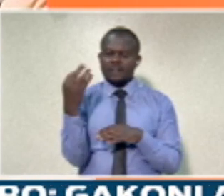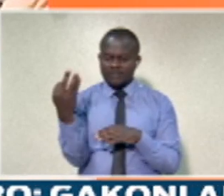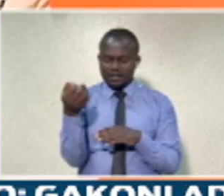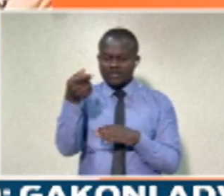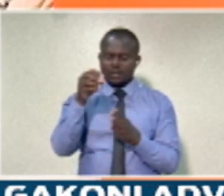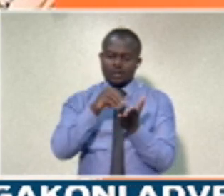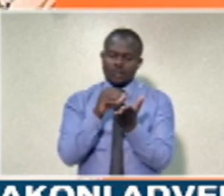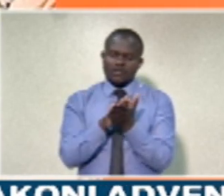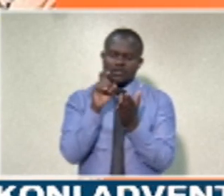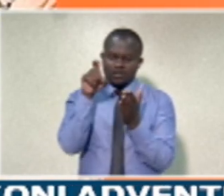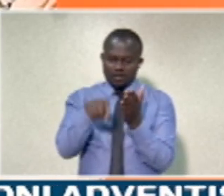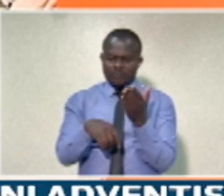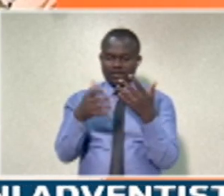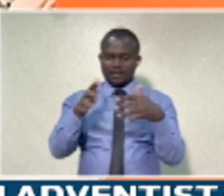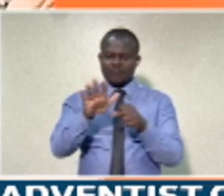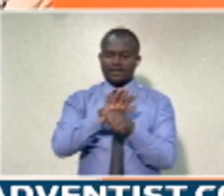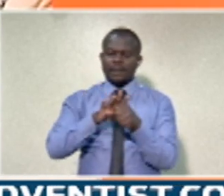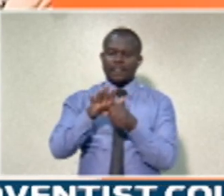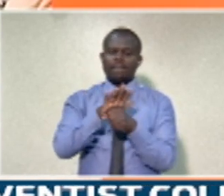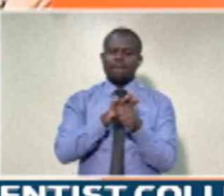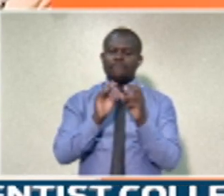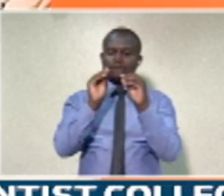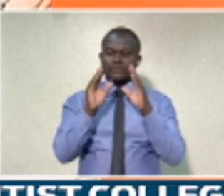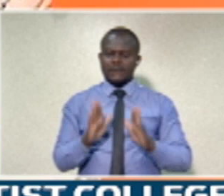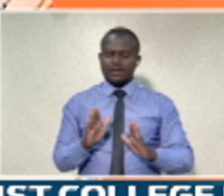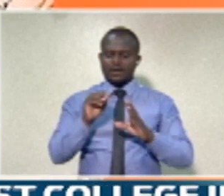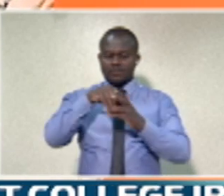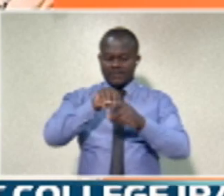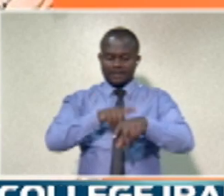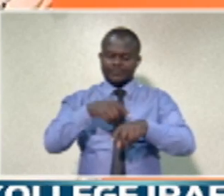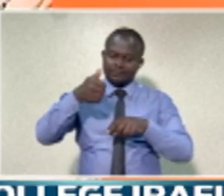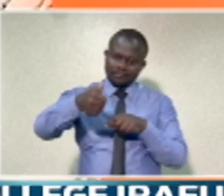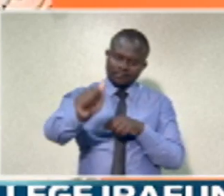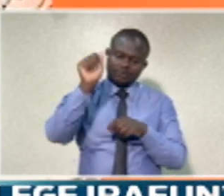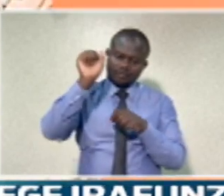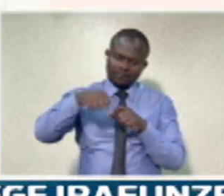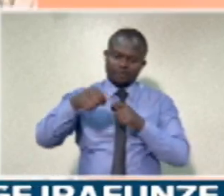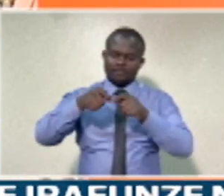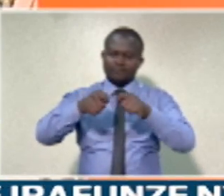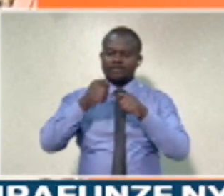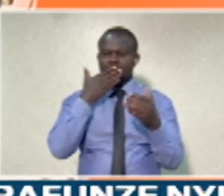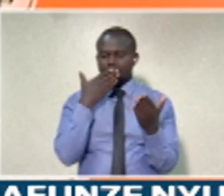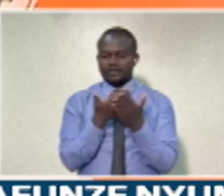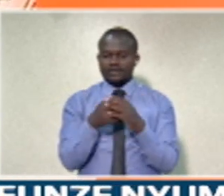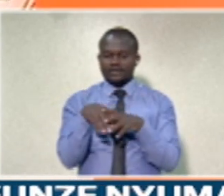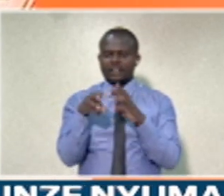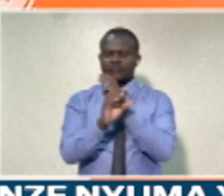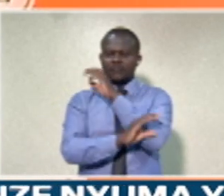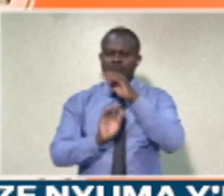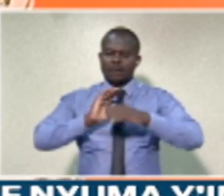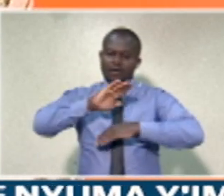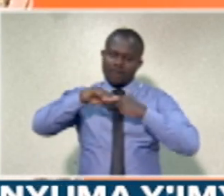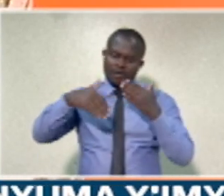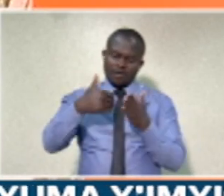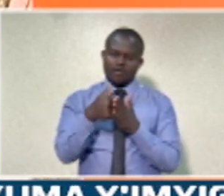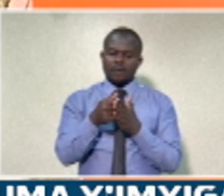dosiye ziba zamaze kuzura, abarimu bakaba bari mu myanya babasha gucungwa neza ku buryo mu gihugu hose